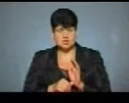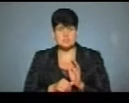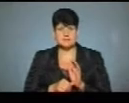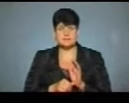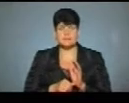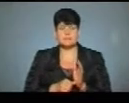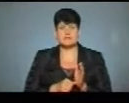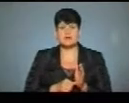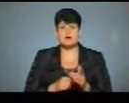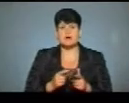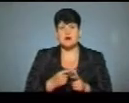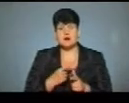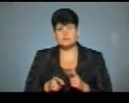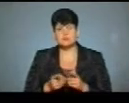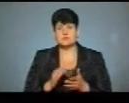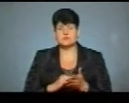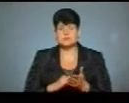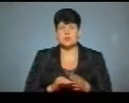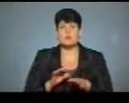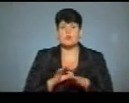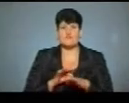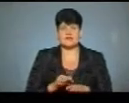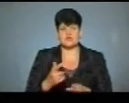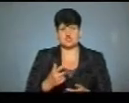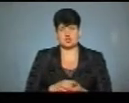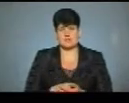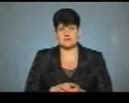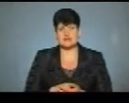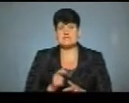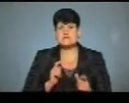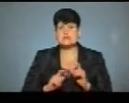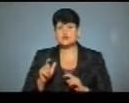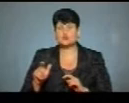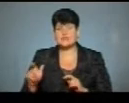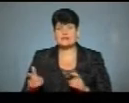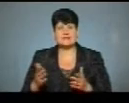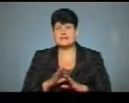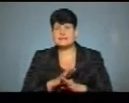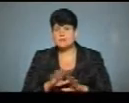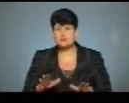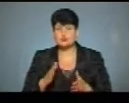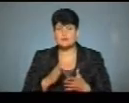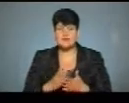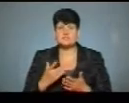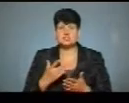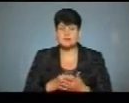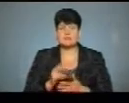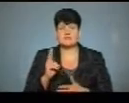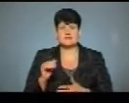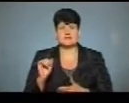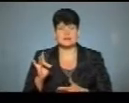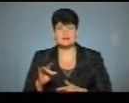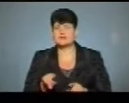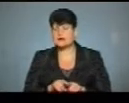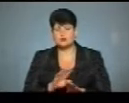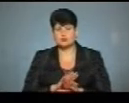вказано, і в яких буде вказано про проведені щеплення. І студенти, які не будуть мати щеплення від корі, також не